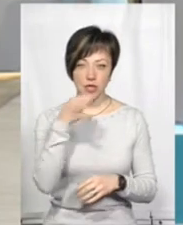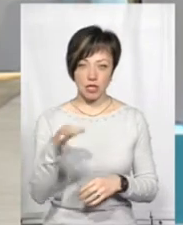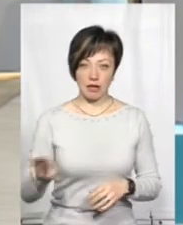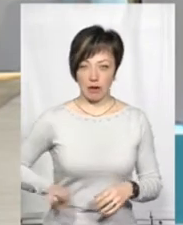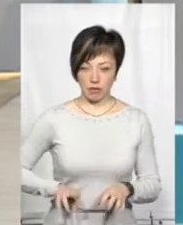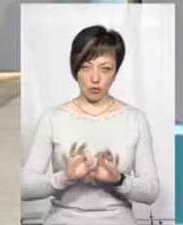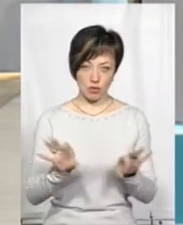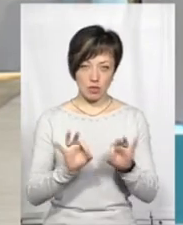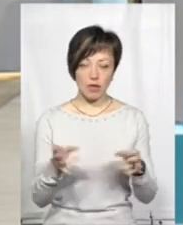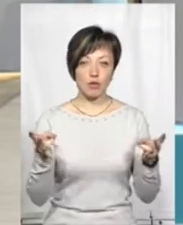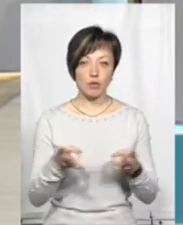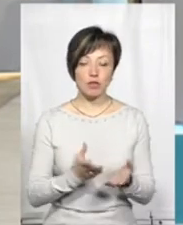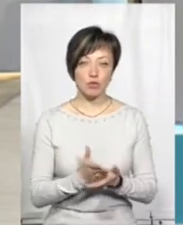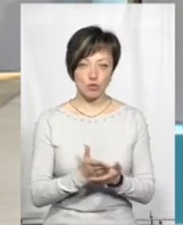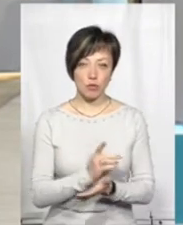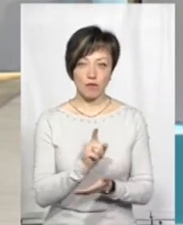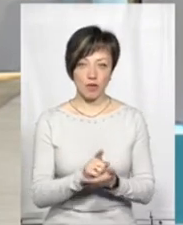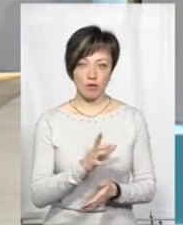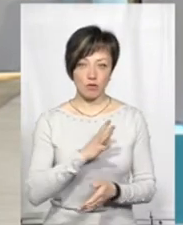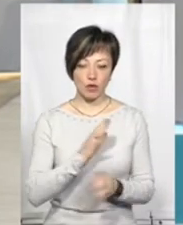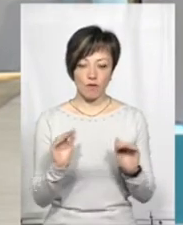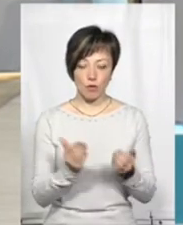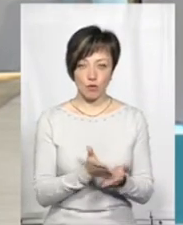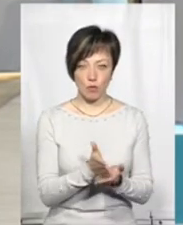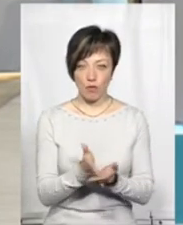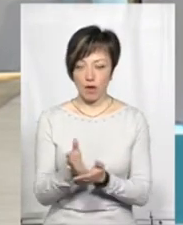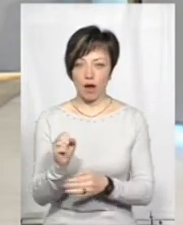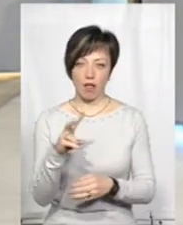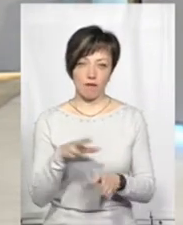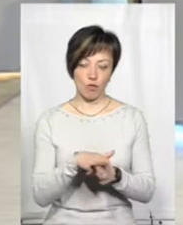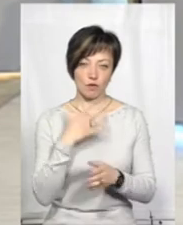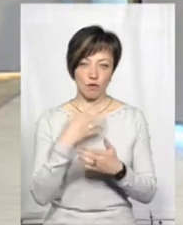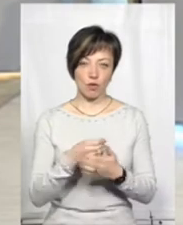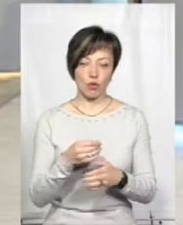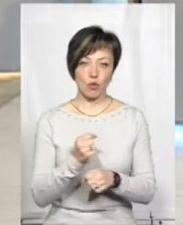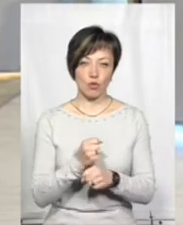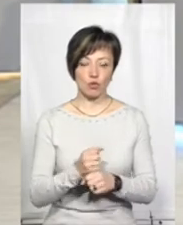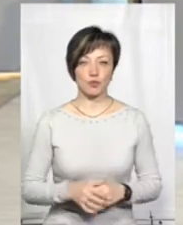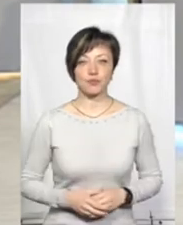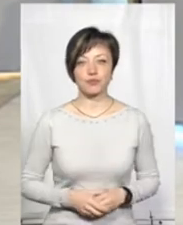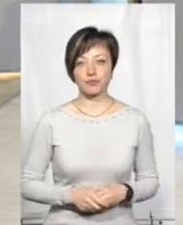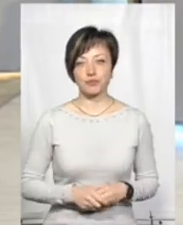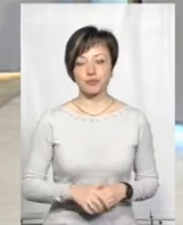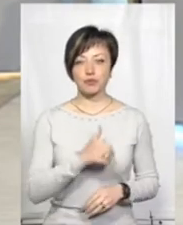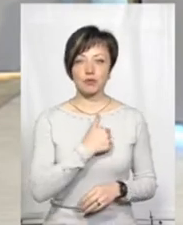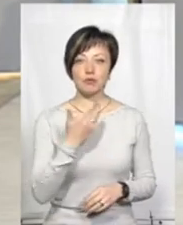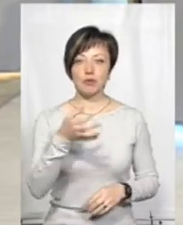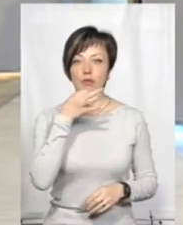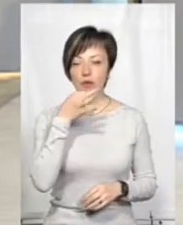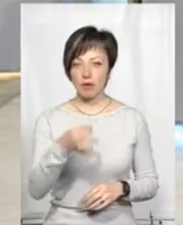все директор. Так. Необхідних служб, які повинні бути вузькопрофільними, але виконувати свою діяльність. Хочу вам